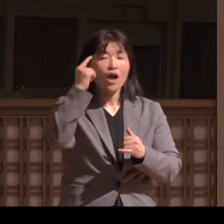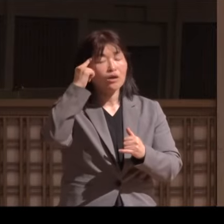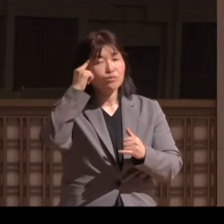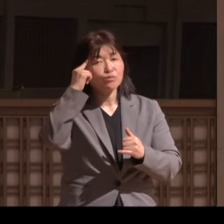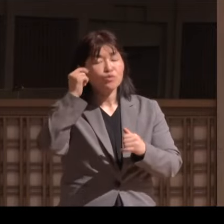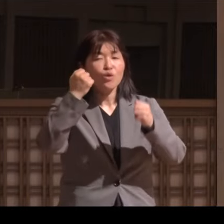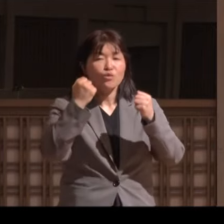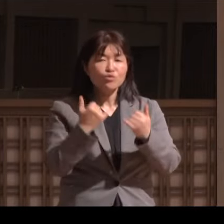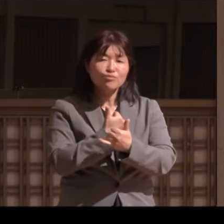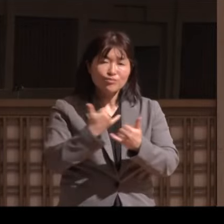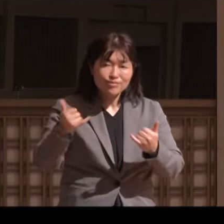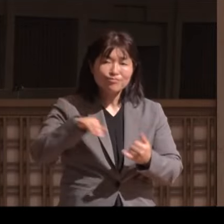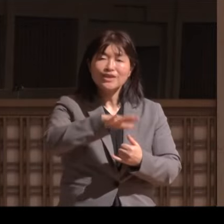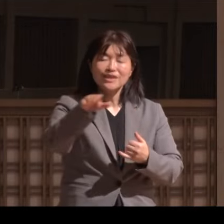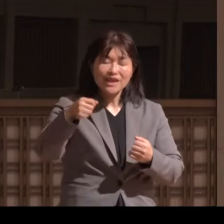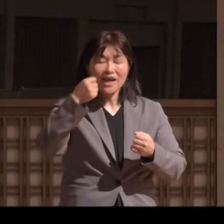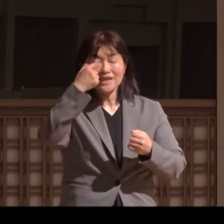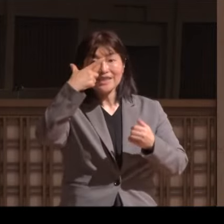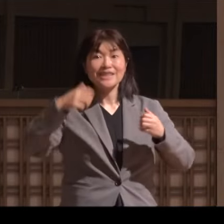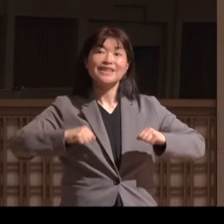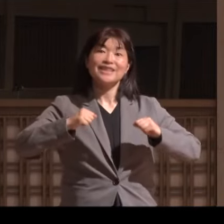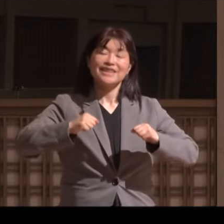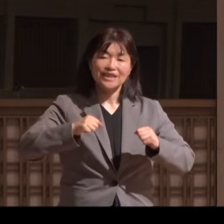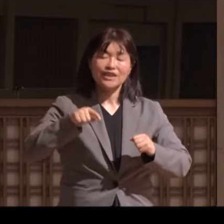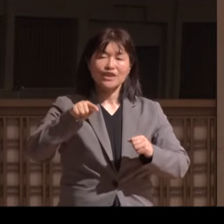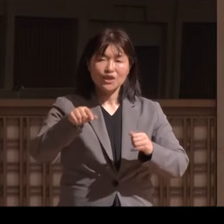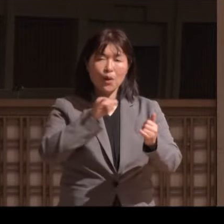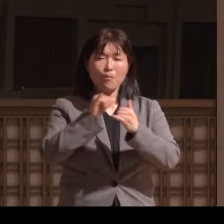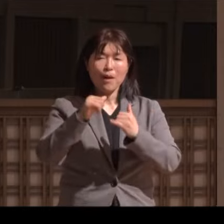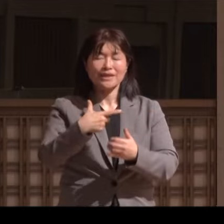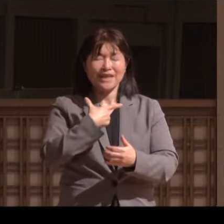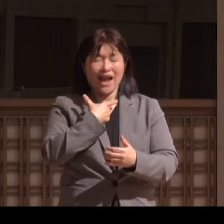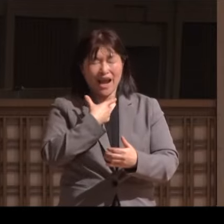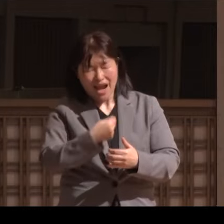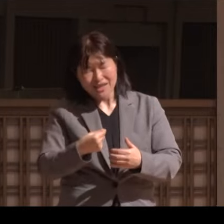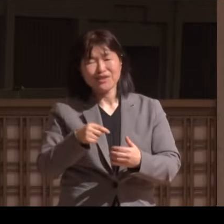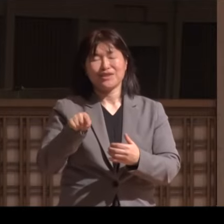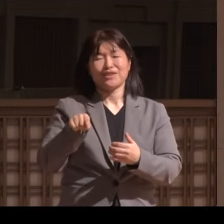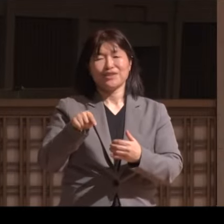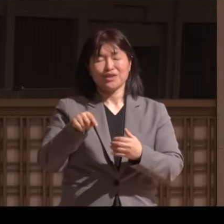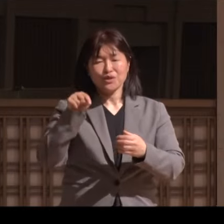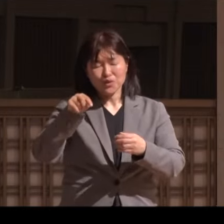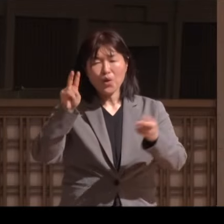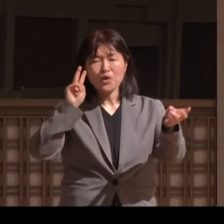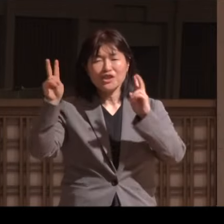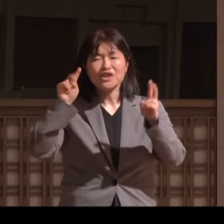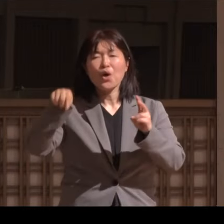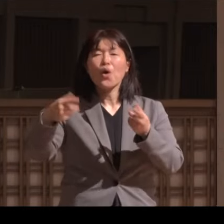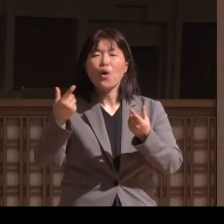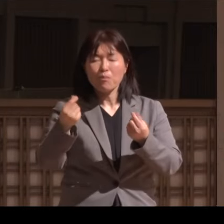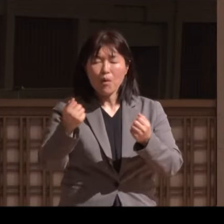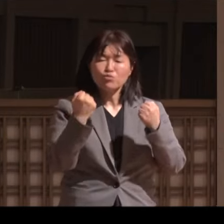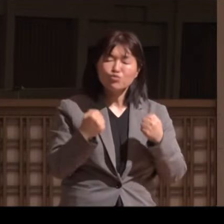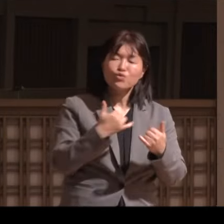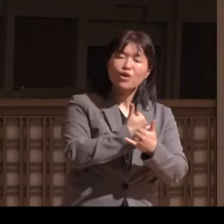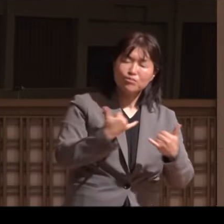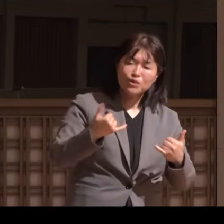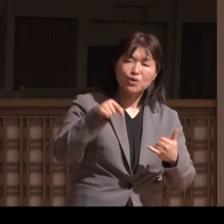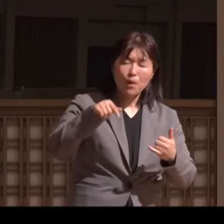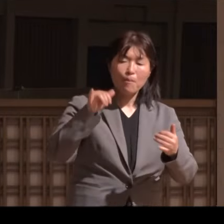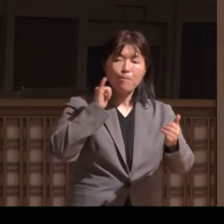となんか住んでいる方たちがすごく生き生きとしていてその街のことを愛していてでそこの企業の方もそこに住んでいる方たちもその